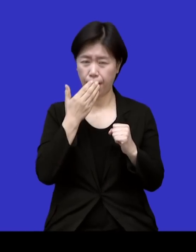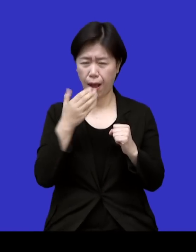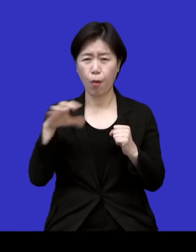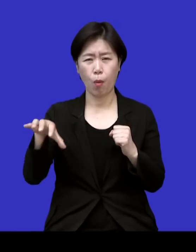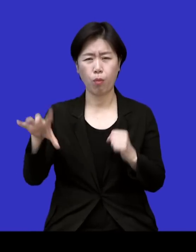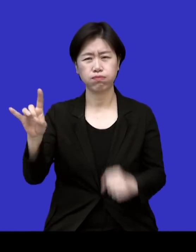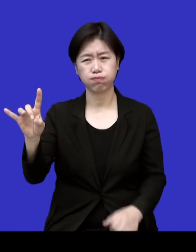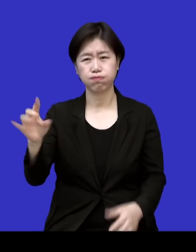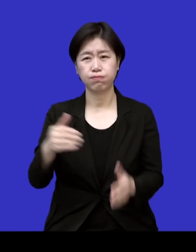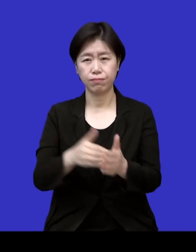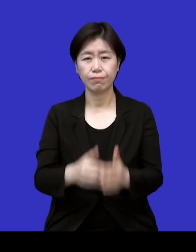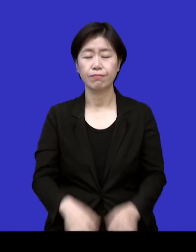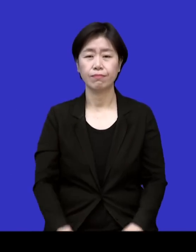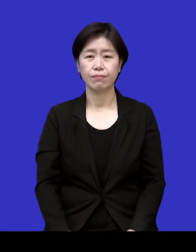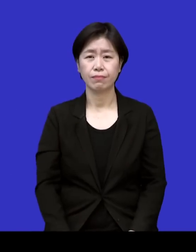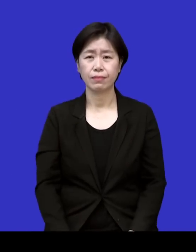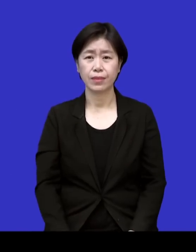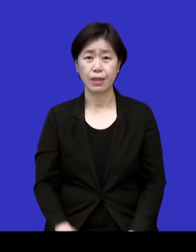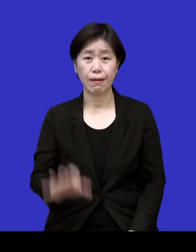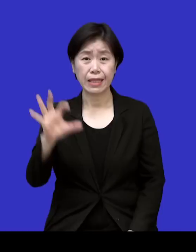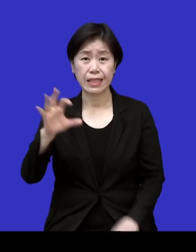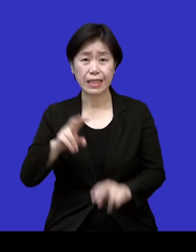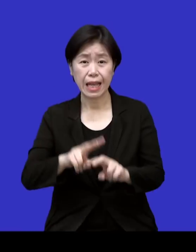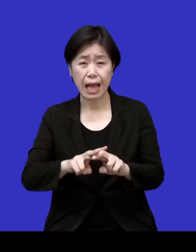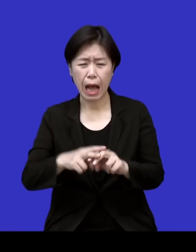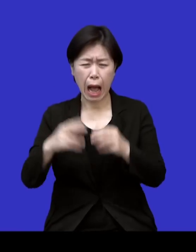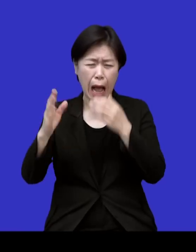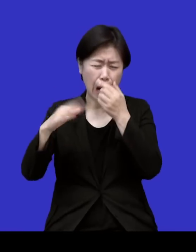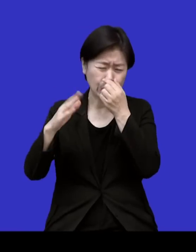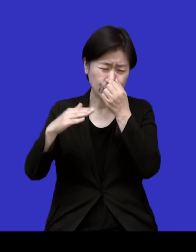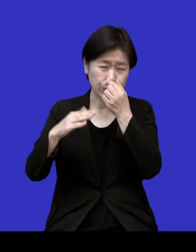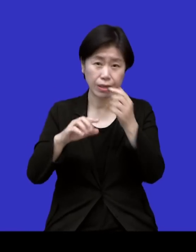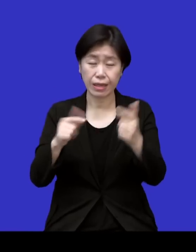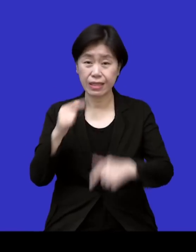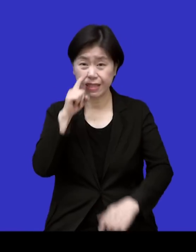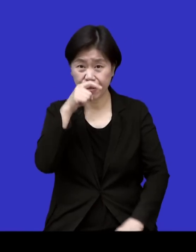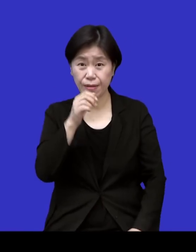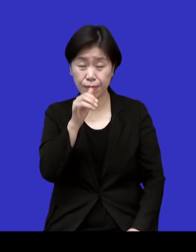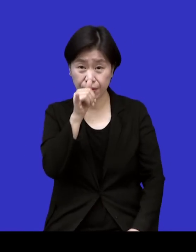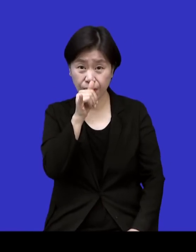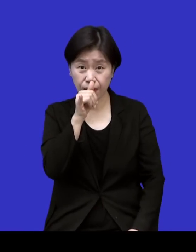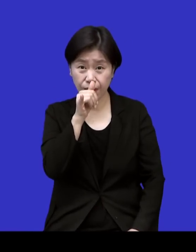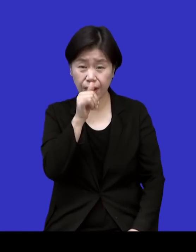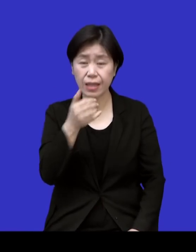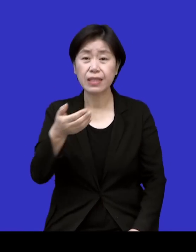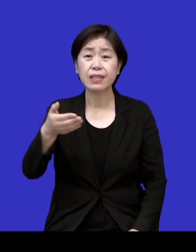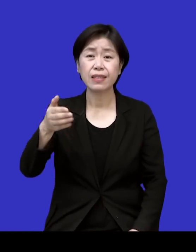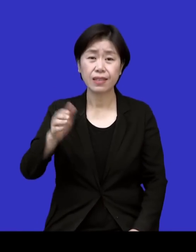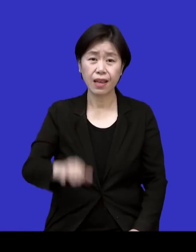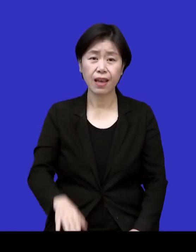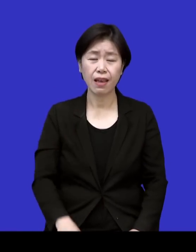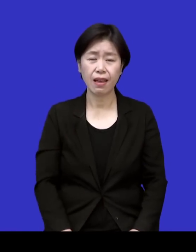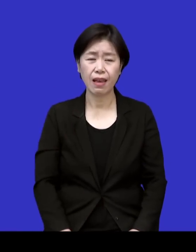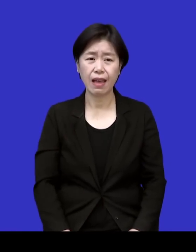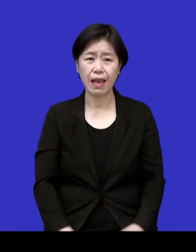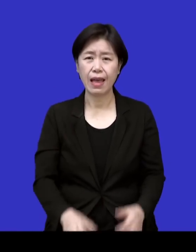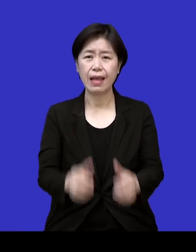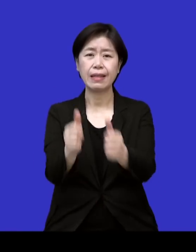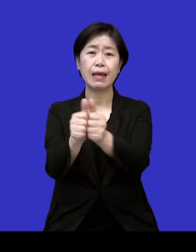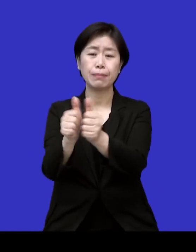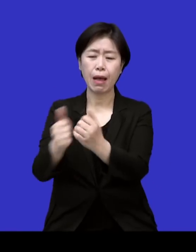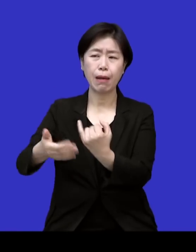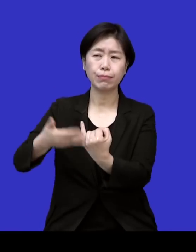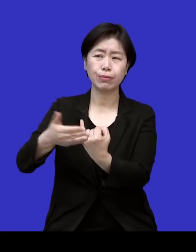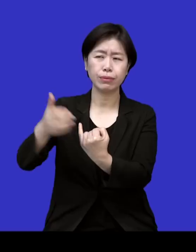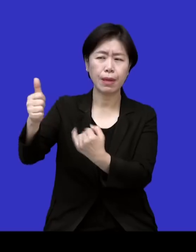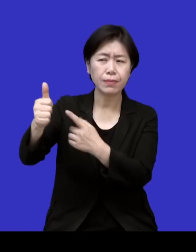거기에 있으면 어쨌든 막 냄새도 나고 막 이러는데 예. 그래도 그런 그 남자 아이들의 그런 막 쾌쾌하고 무서운 그런